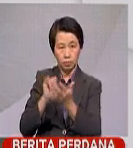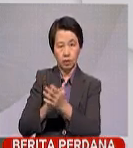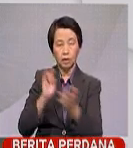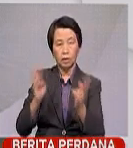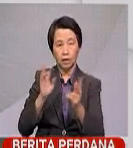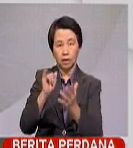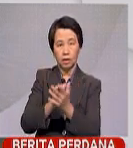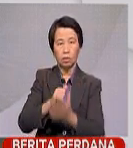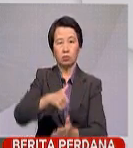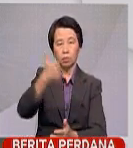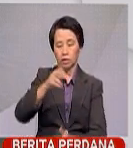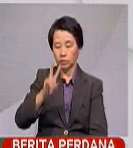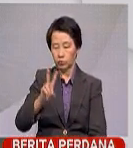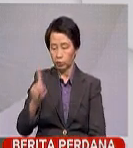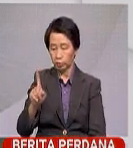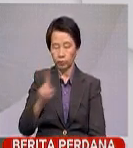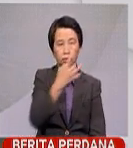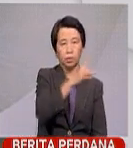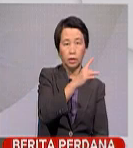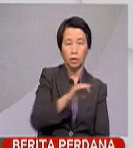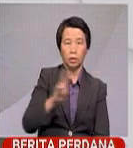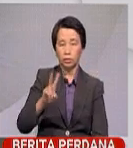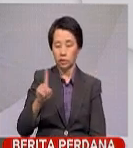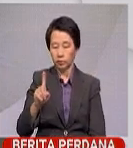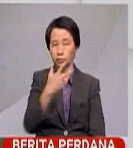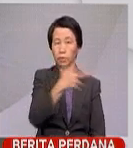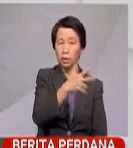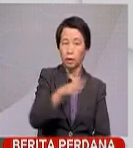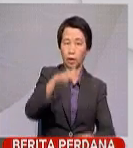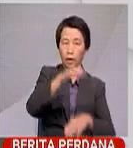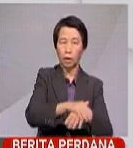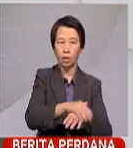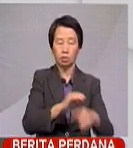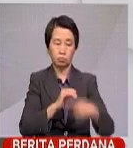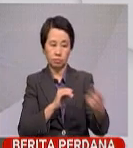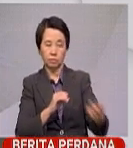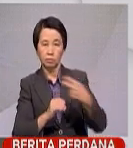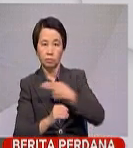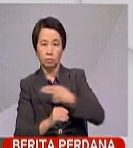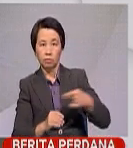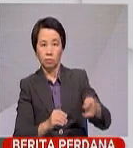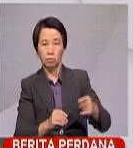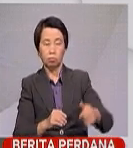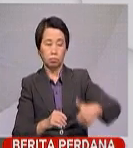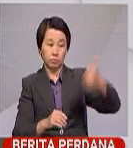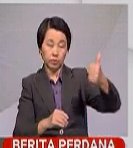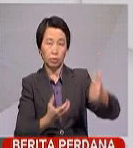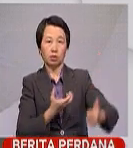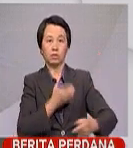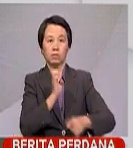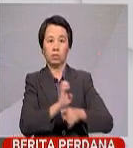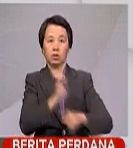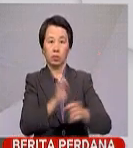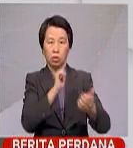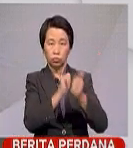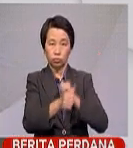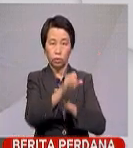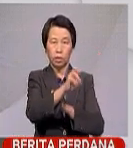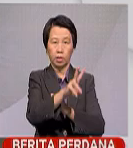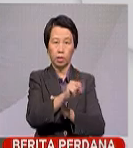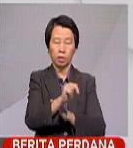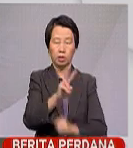kejohanan itu menang 21-18, 21-13 ke atas lawannya yang juga pemenang pingat emas Sukansi